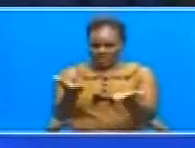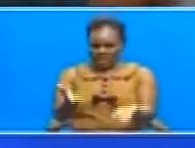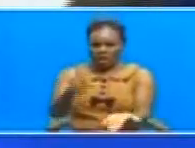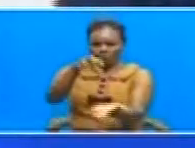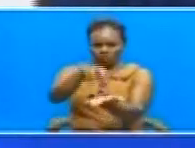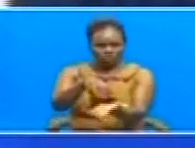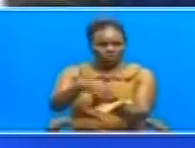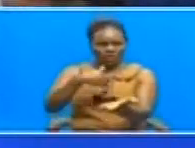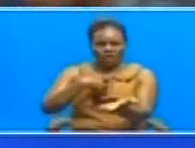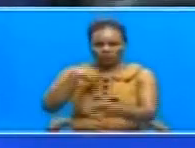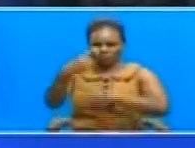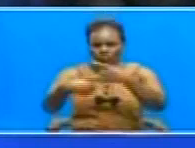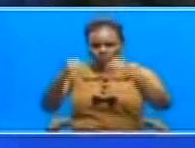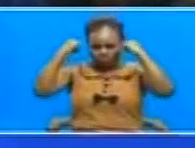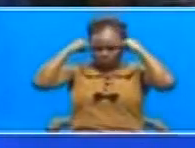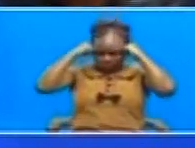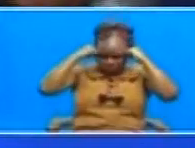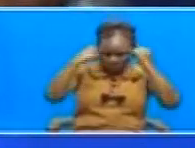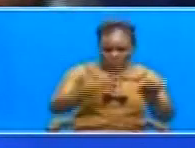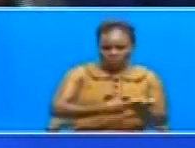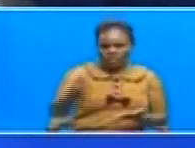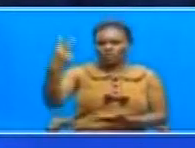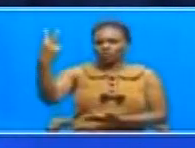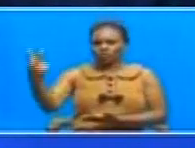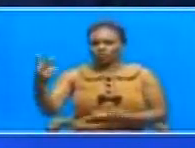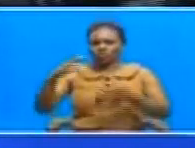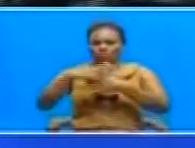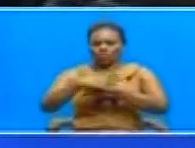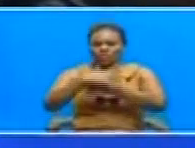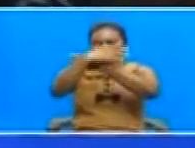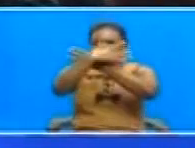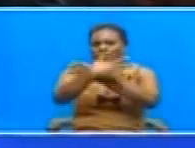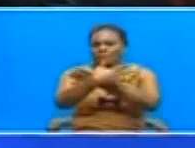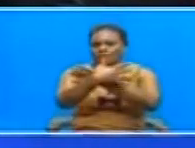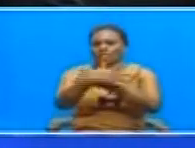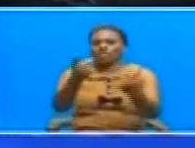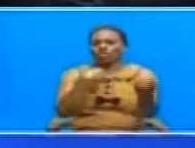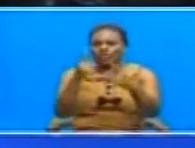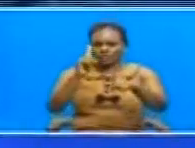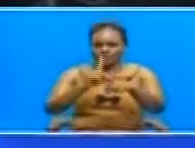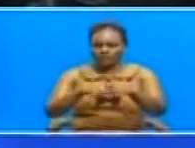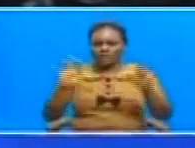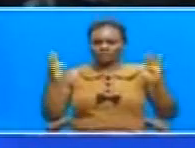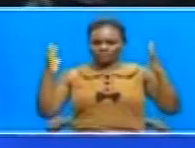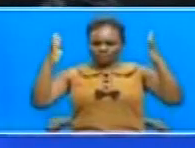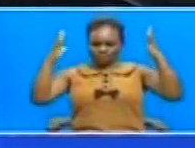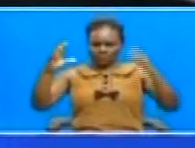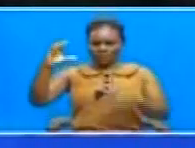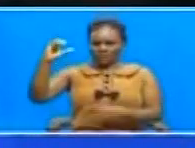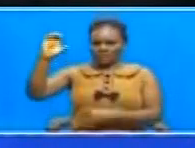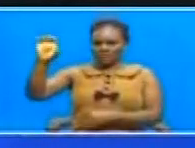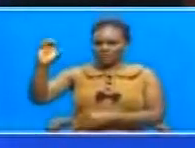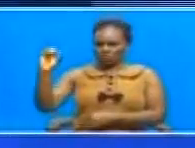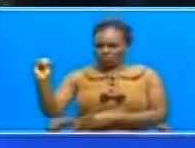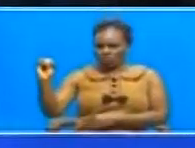nafasi ya kuendeleza masomo yao kwa muda wa wiki mbili kule Ujerumani. Akizungumza kwenye hafla hiyo, mkurugenzi mkuu wa The Standard Group